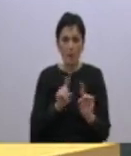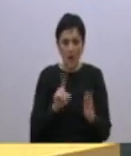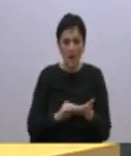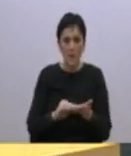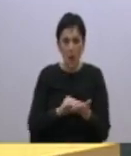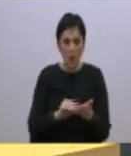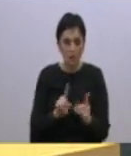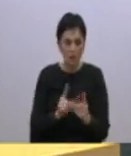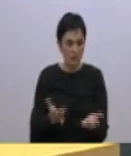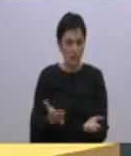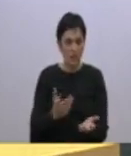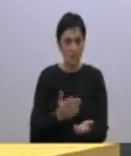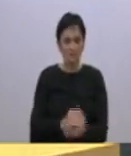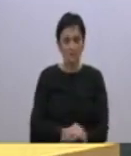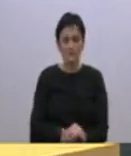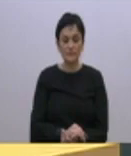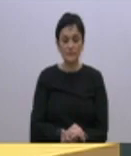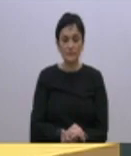ახლა